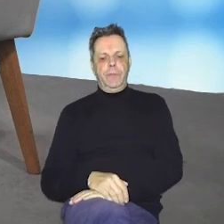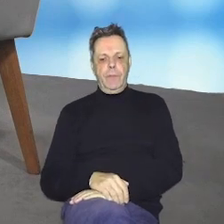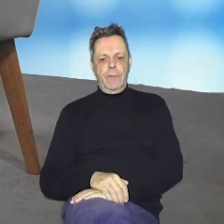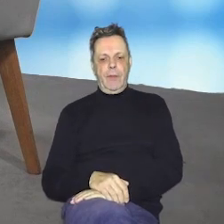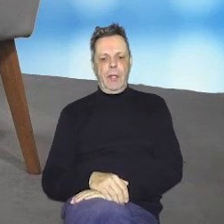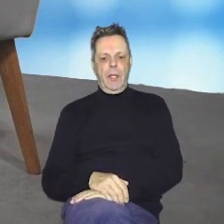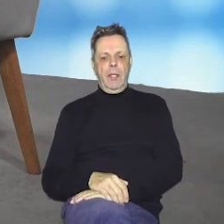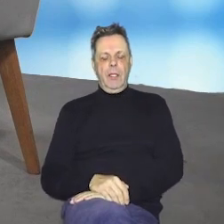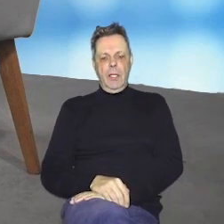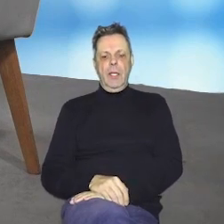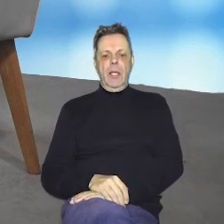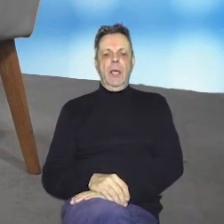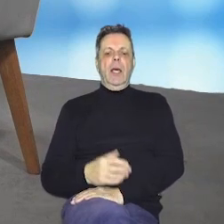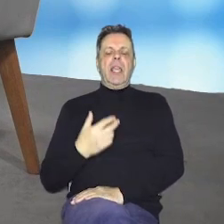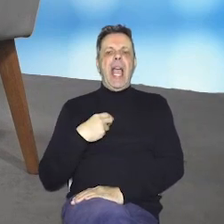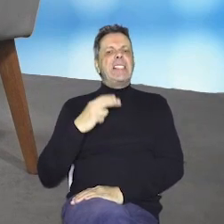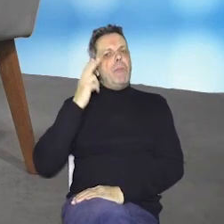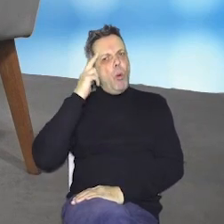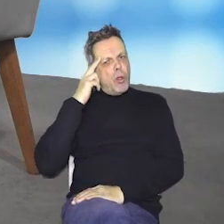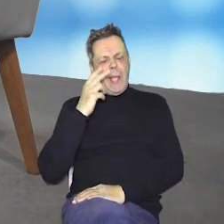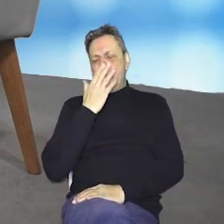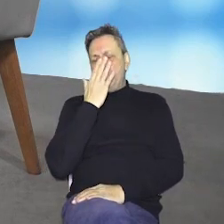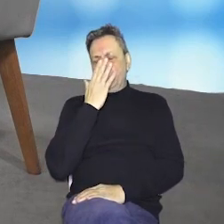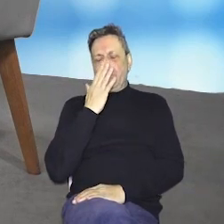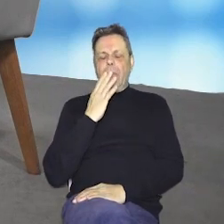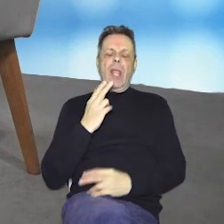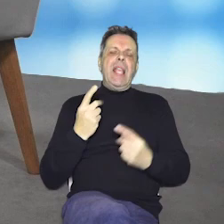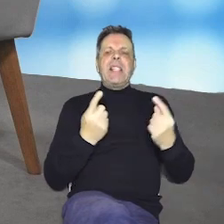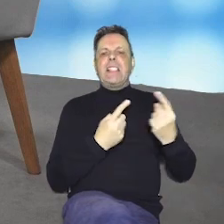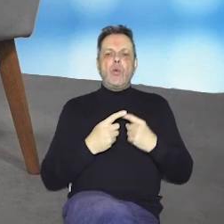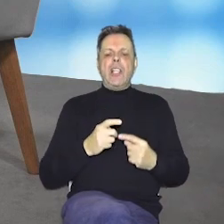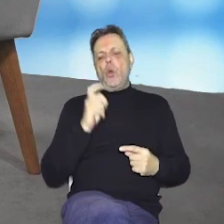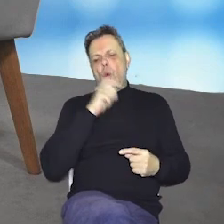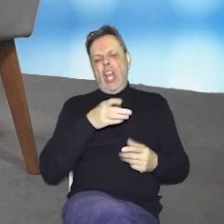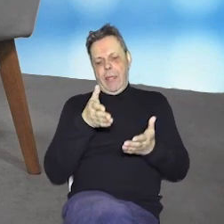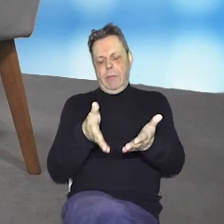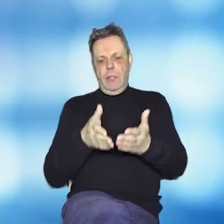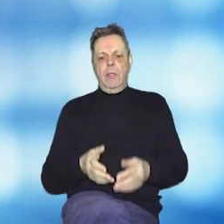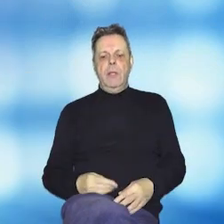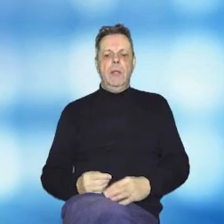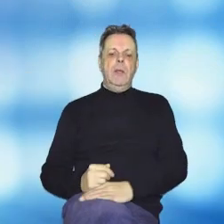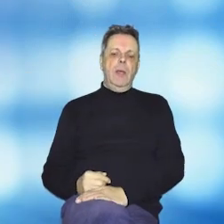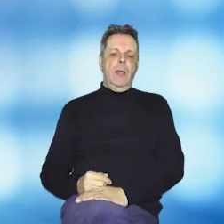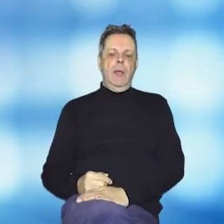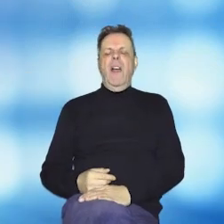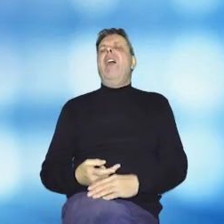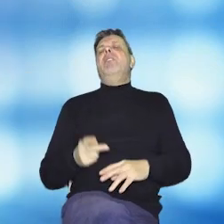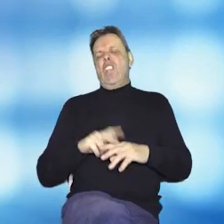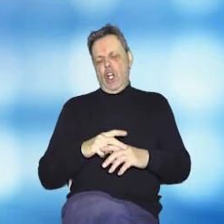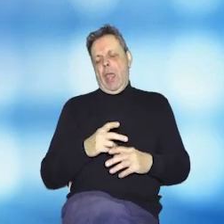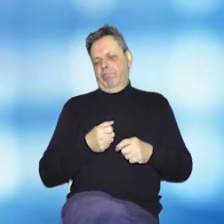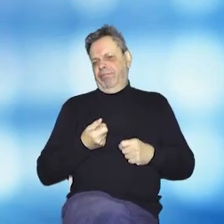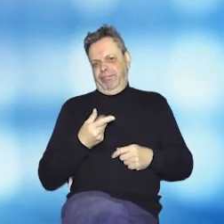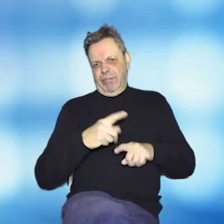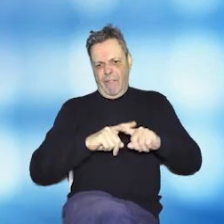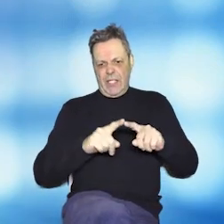našem tijelu. Evo, dakle, ja sam upoznat sa situacijom tog čaja ili zapravo više tih bilo čajeva,